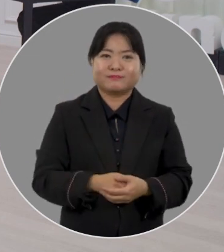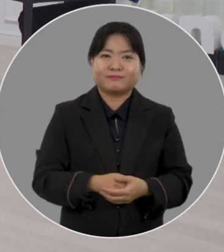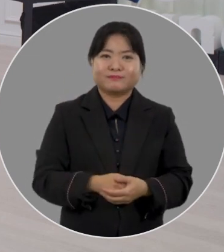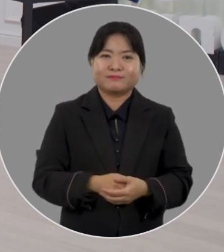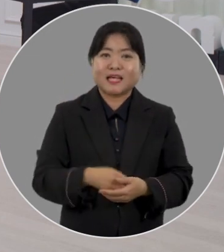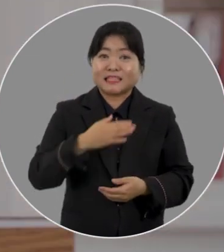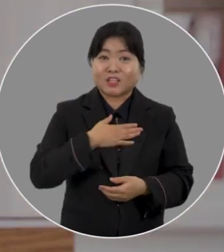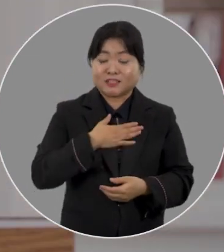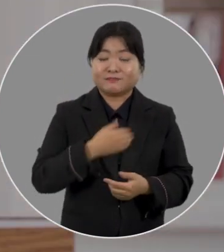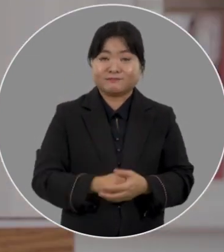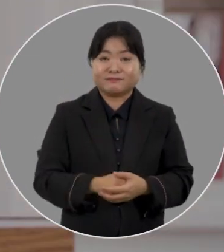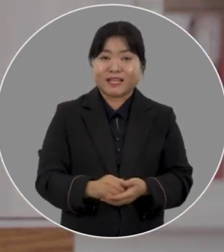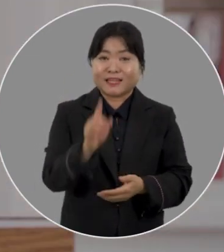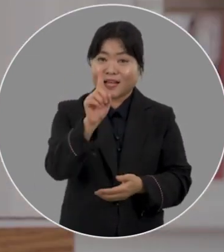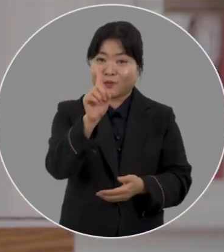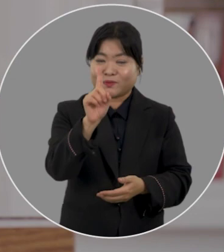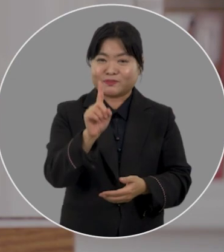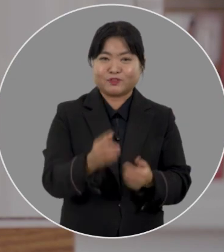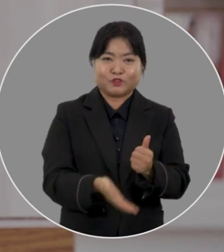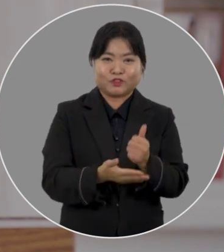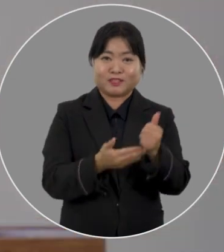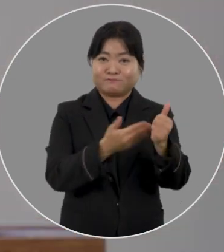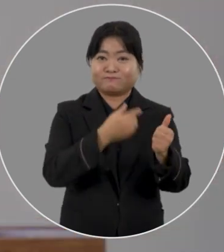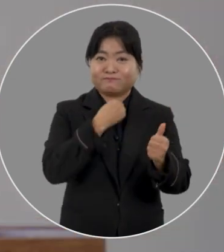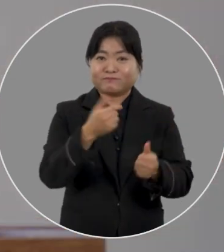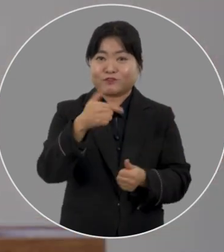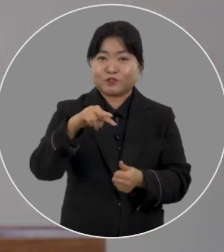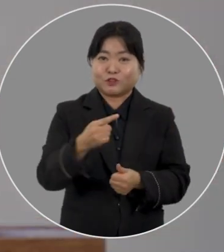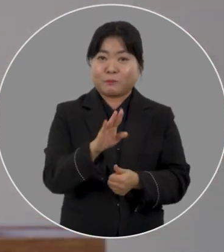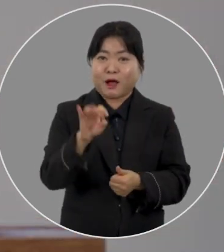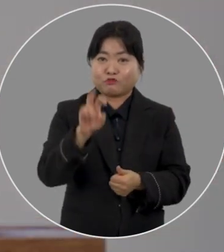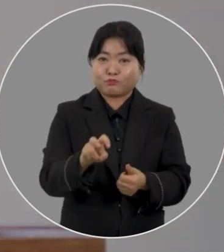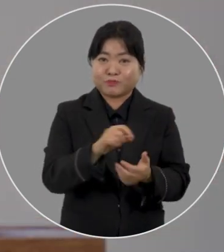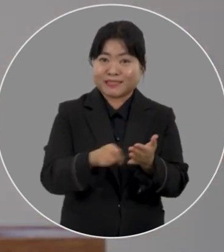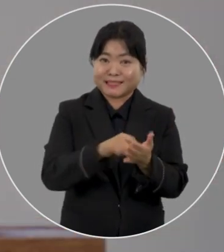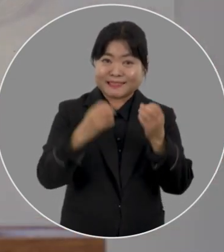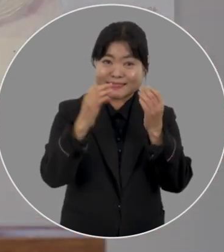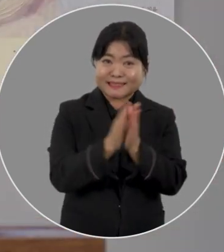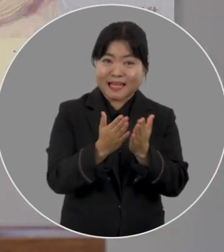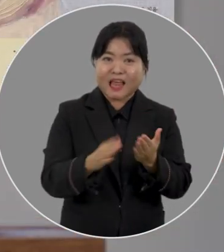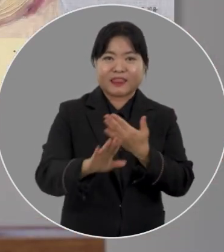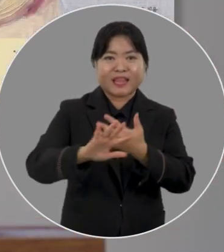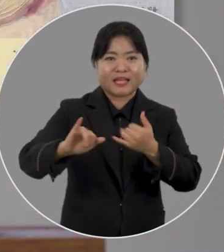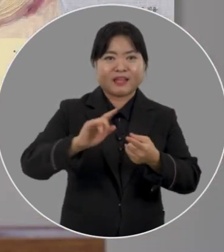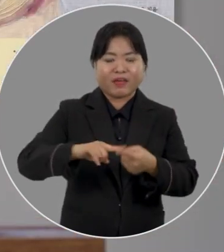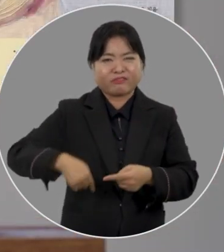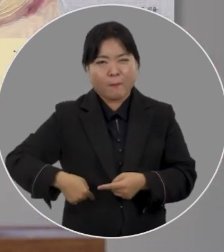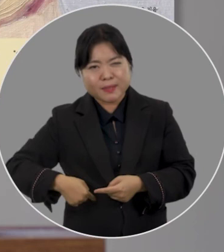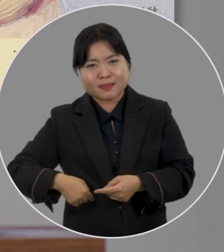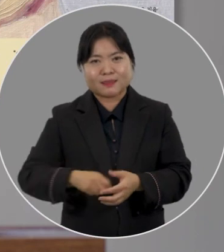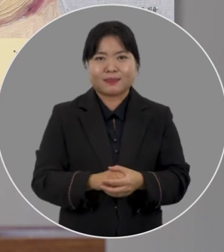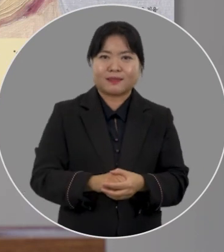예, 저는 뭐 한 권 딱 추천드리자면 누스바움이 쓴 신작인데 타인에 대한 연민이라고 하는